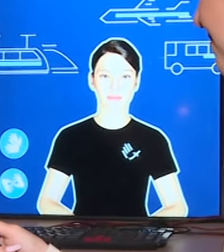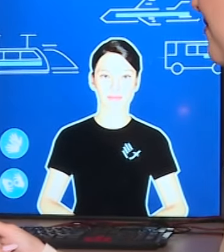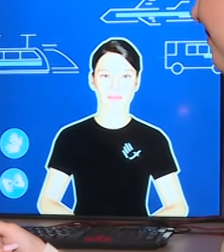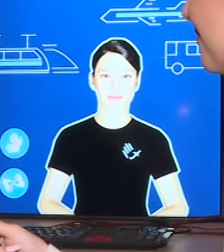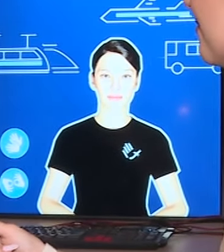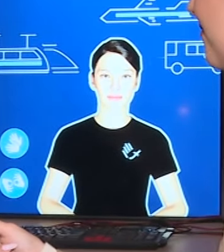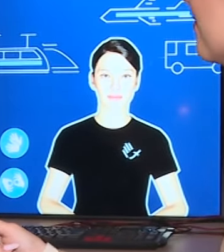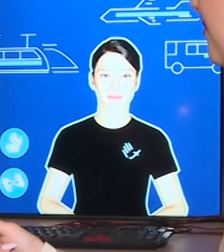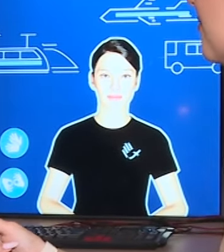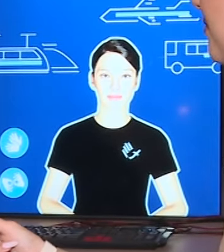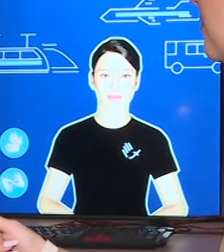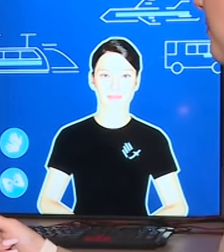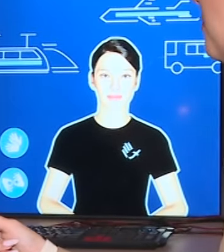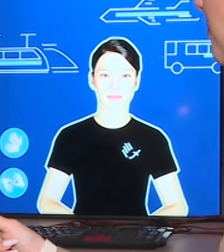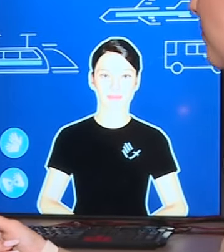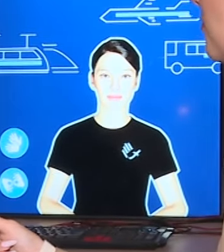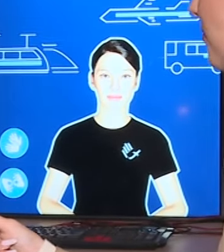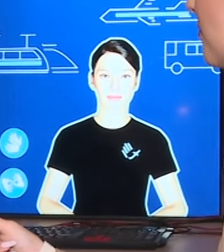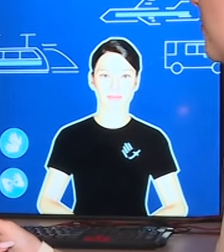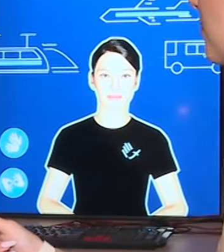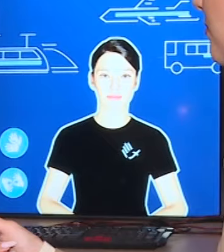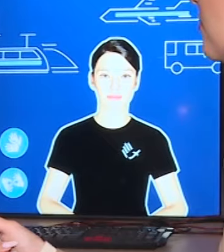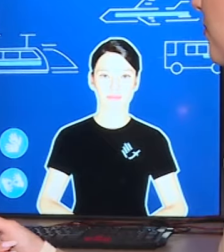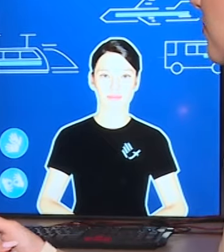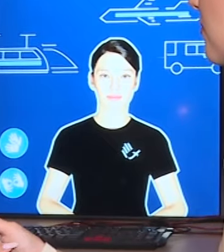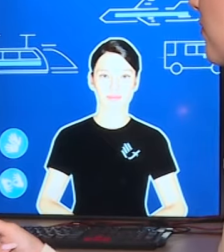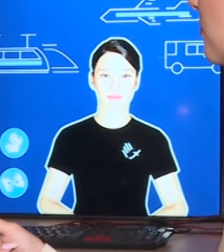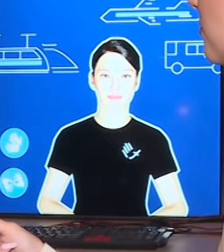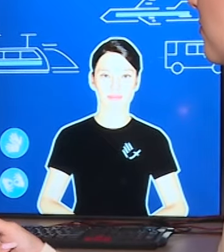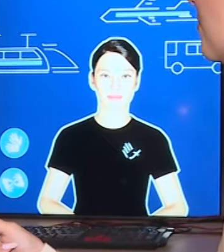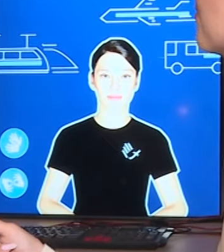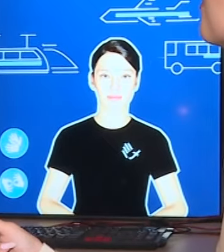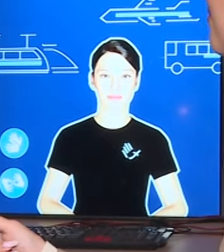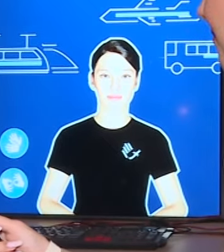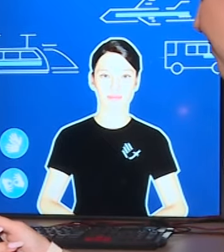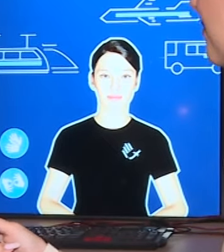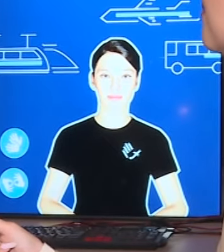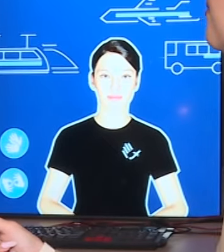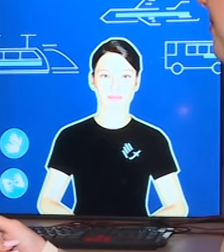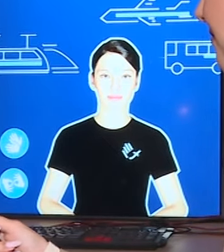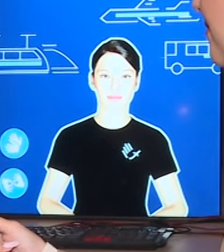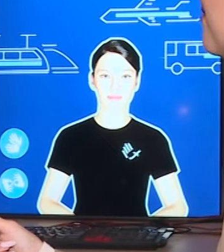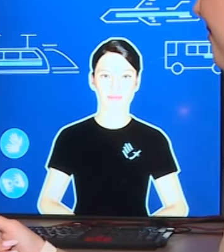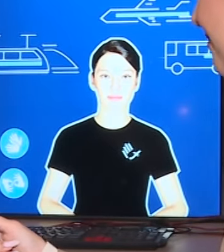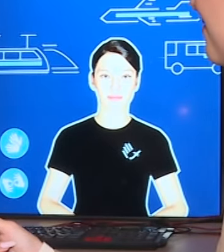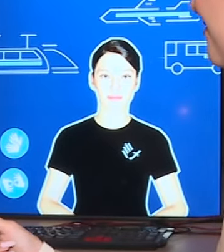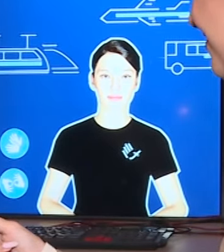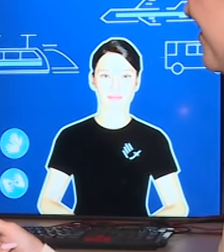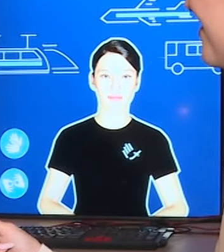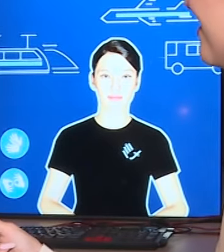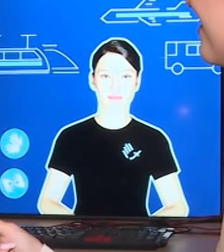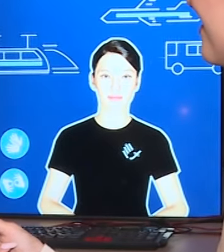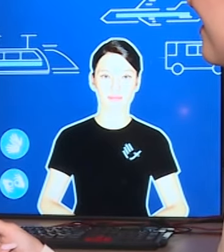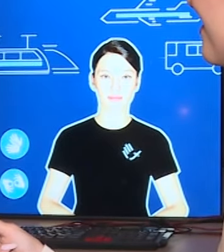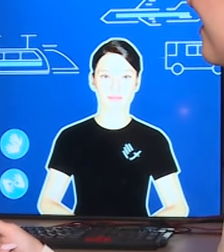napustimo Srbiju, što potvrđuje i to što smo pre godinu dana prodeli licencu Prokopu, to što smo sad imali pilot na aerodromu Nikola